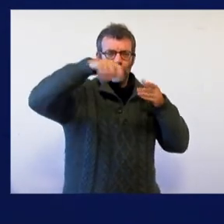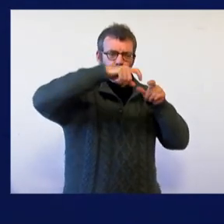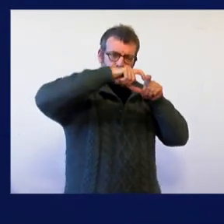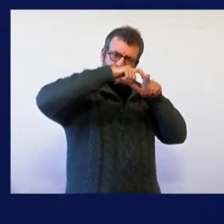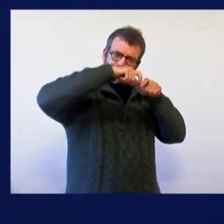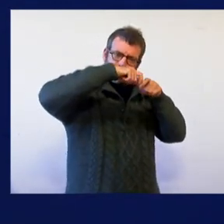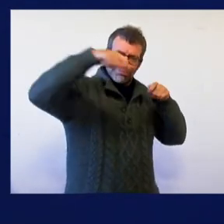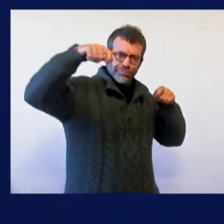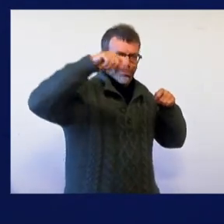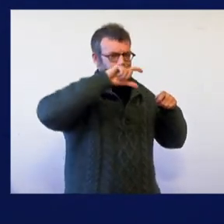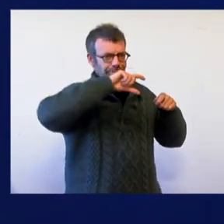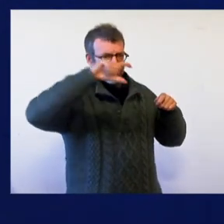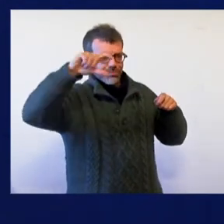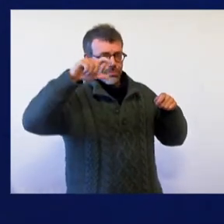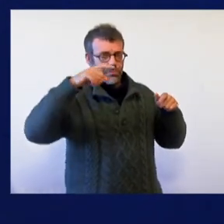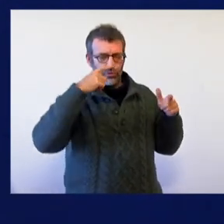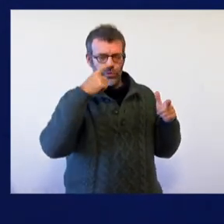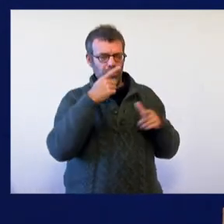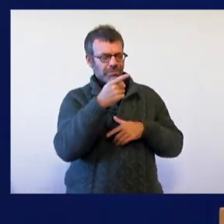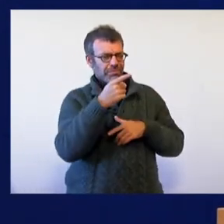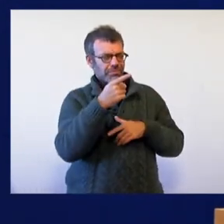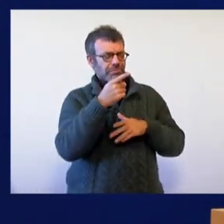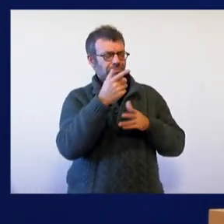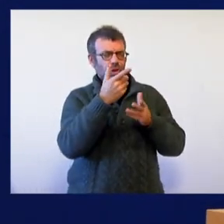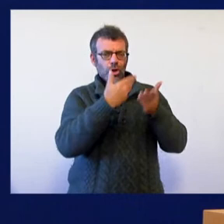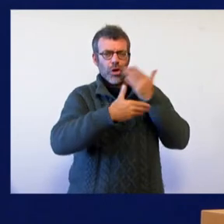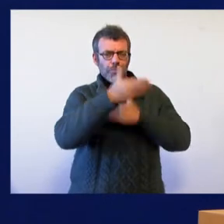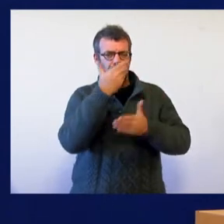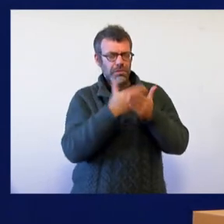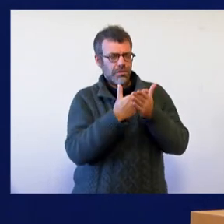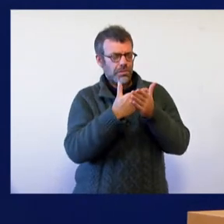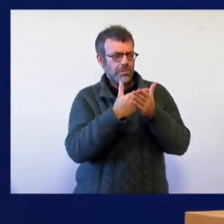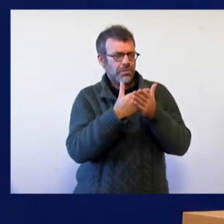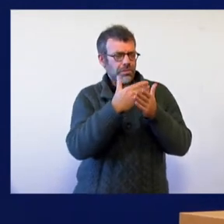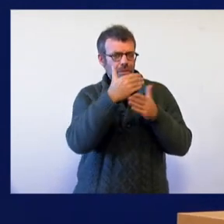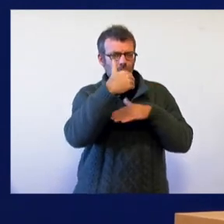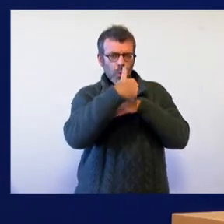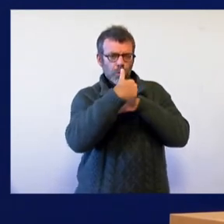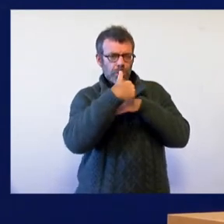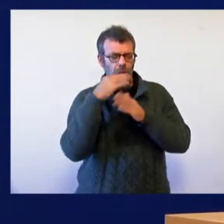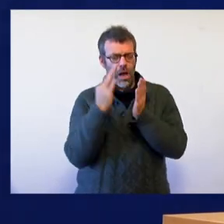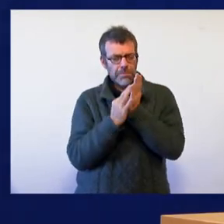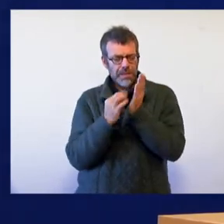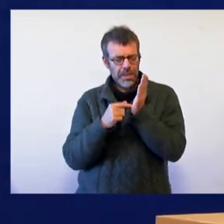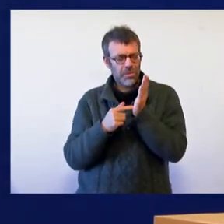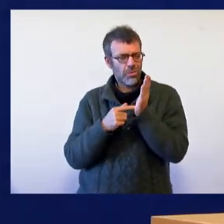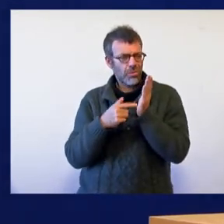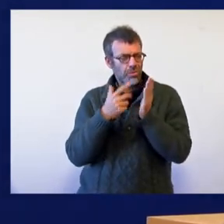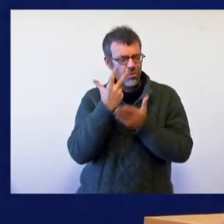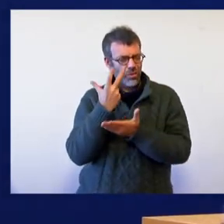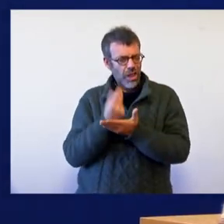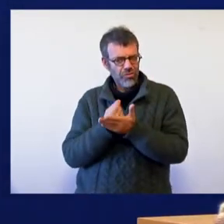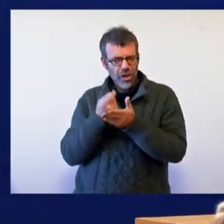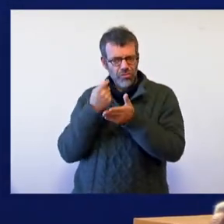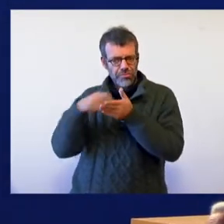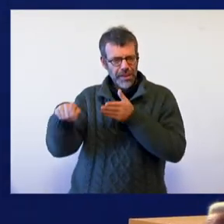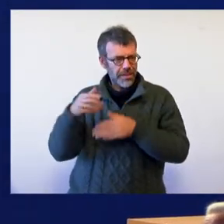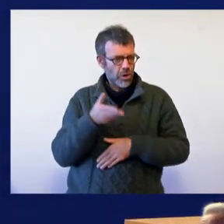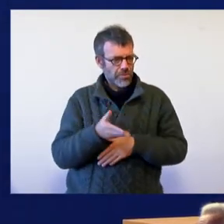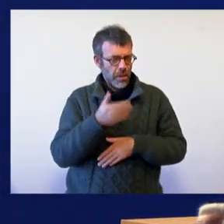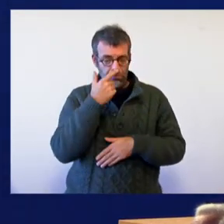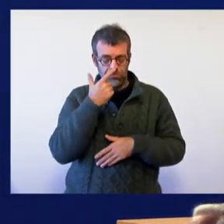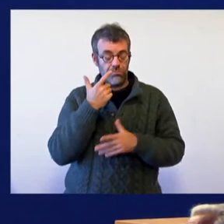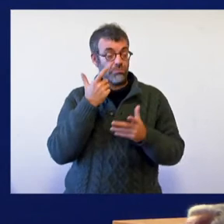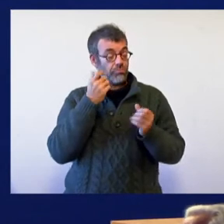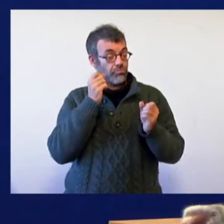les conditions pour pouvoir télécharger l'application et pouvoir payer avec cette application. Ce que je